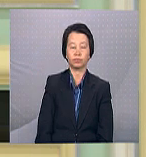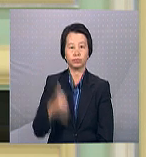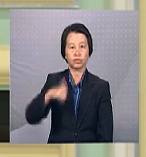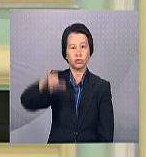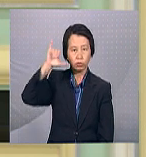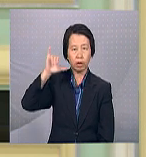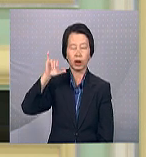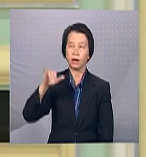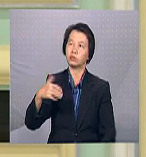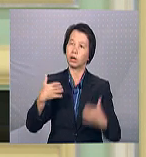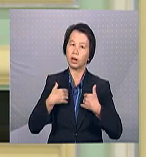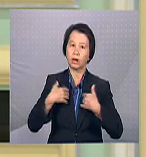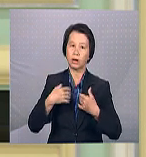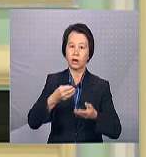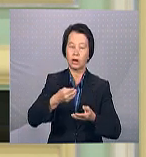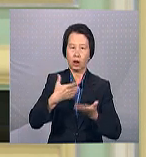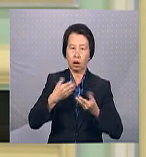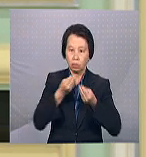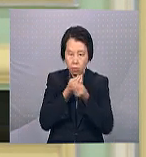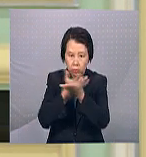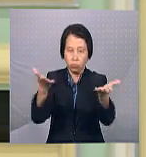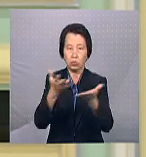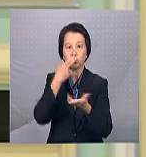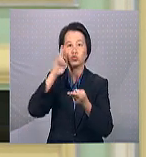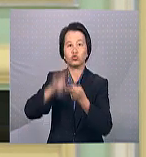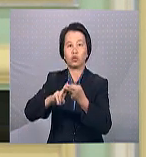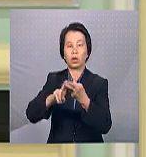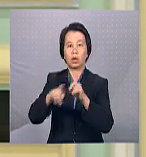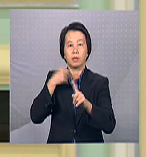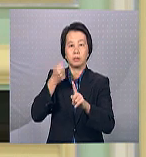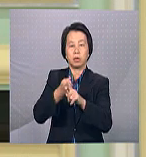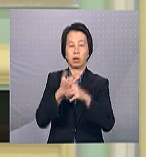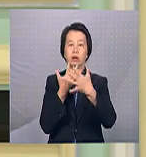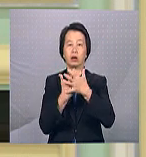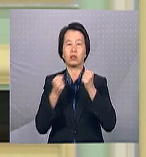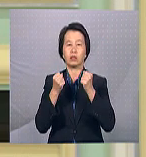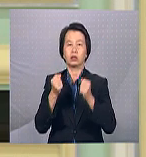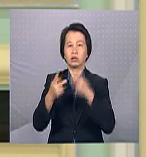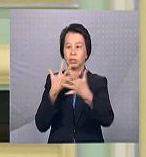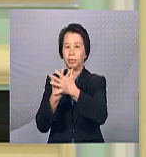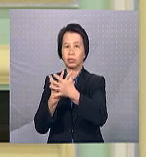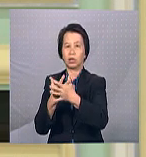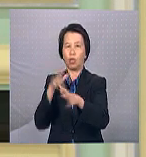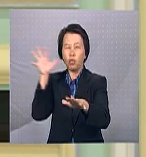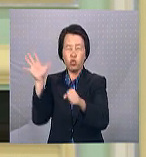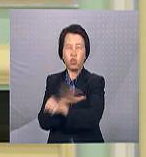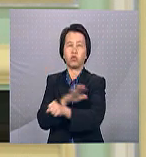beredar tentang surat daripada pengarah penjara mengenai kesesakan di penjara dan